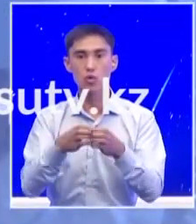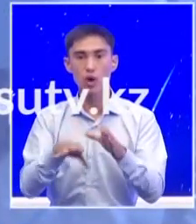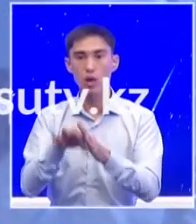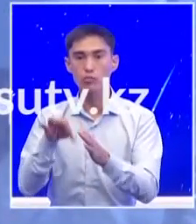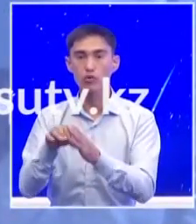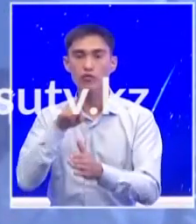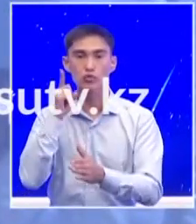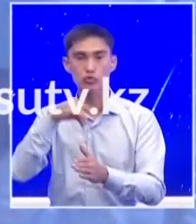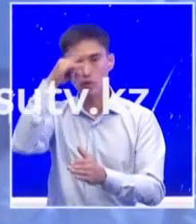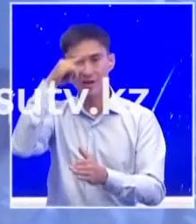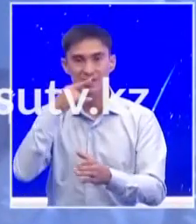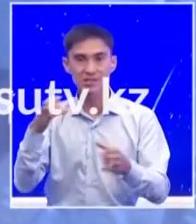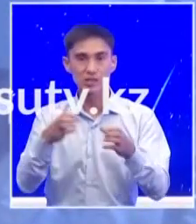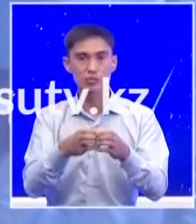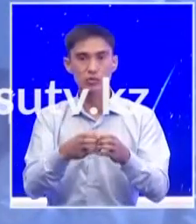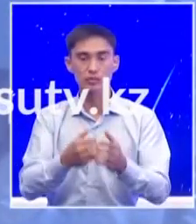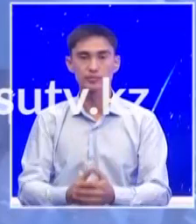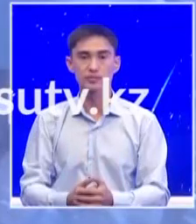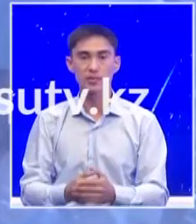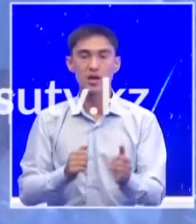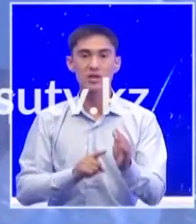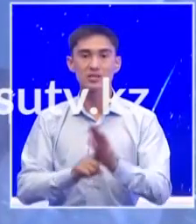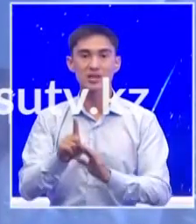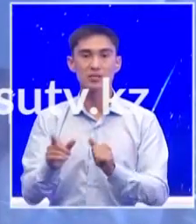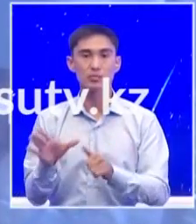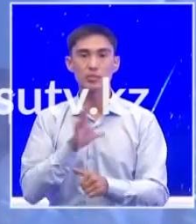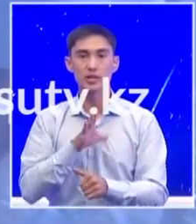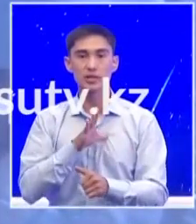юношескую сборную Казахстана. Старт приняли